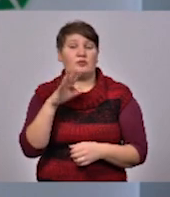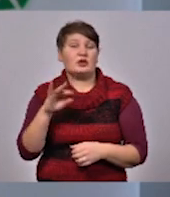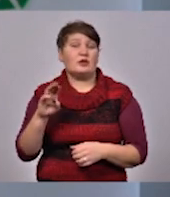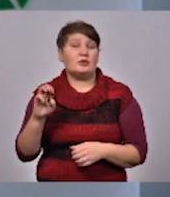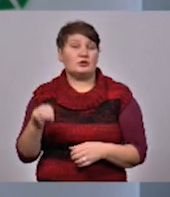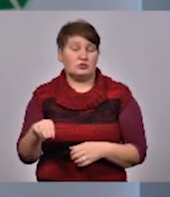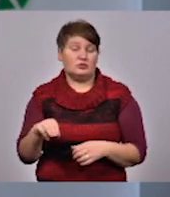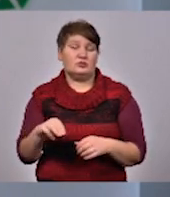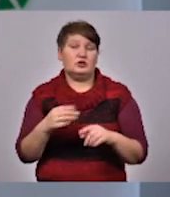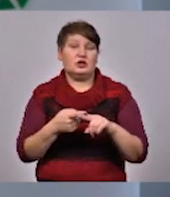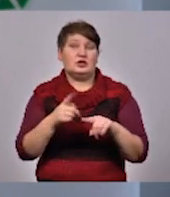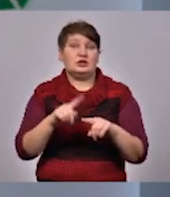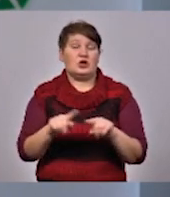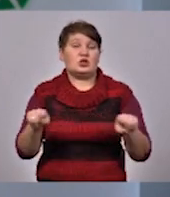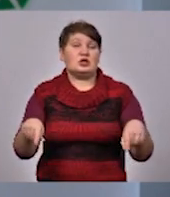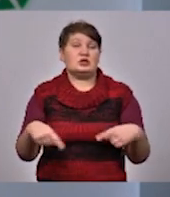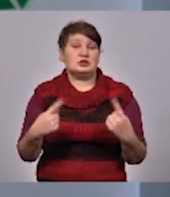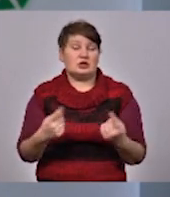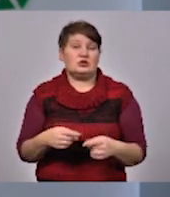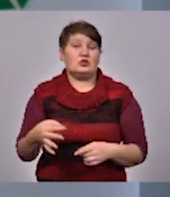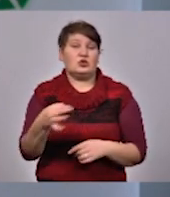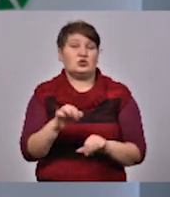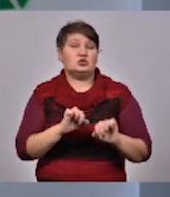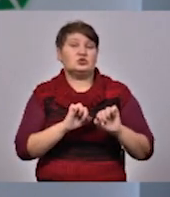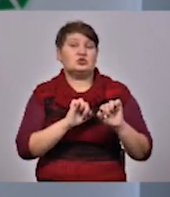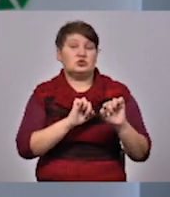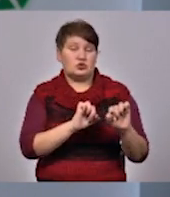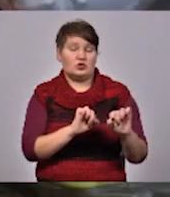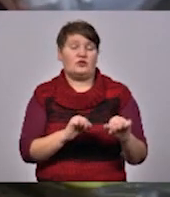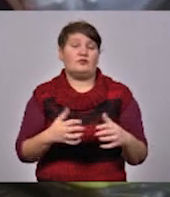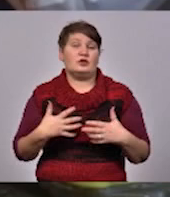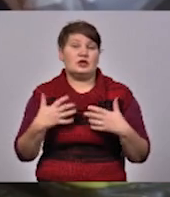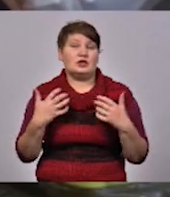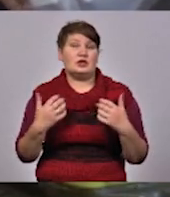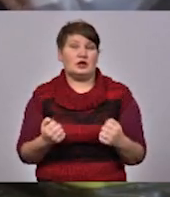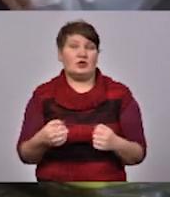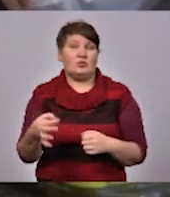здоров'я облдержадміністрації. Як проходила акція, бачив Андрій Паньків.